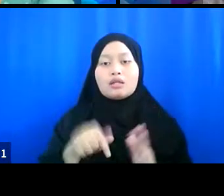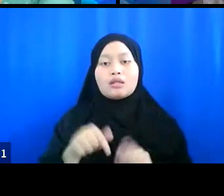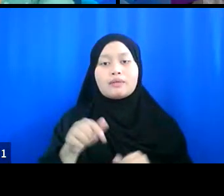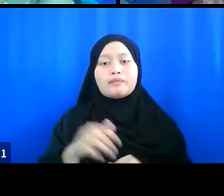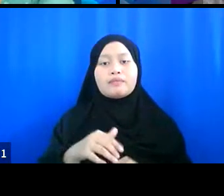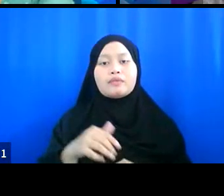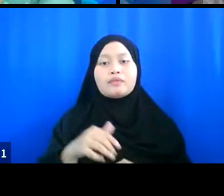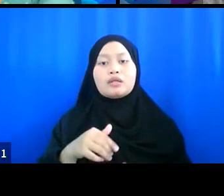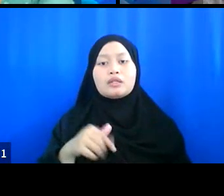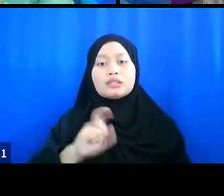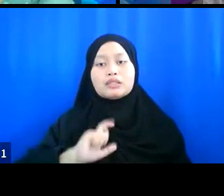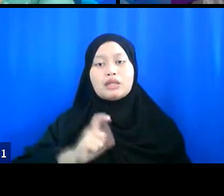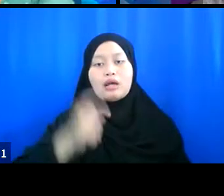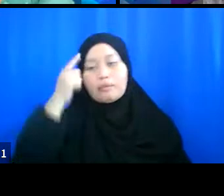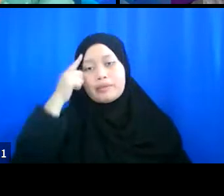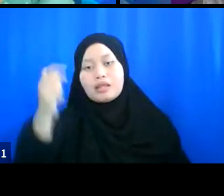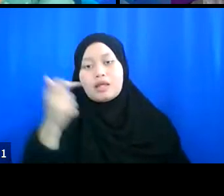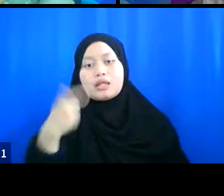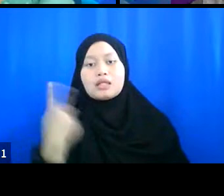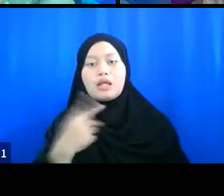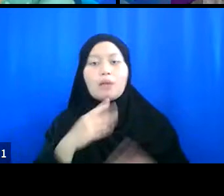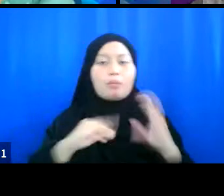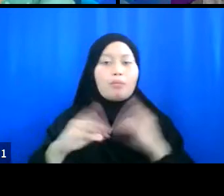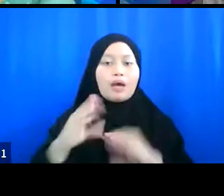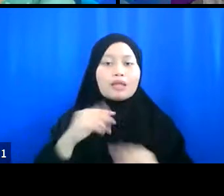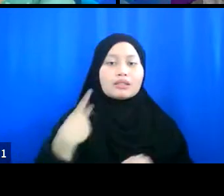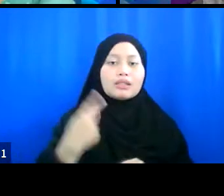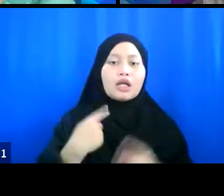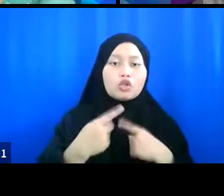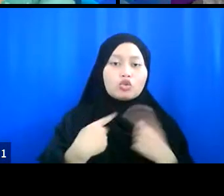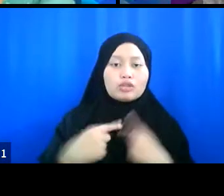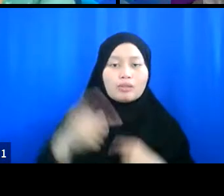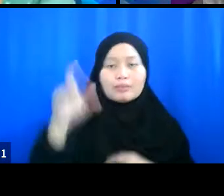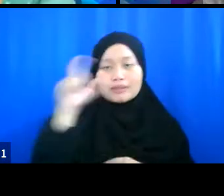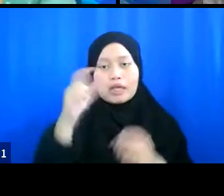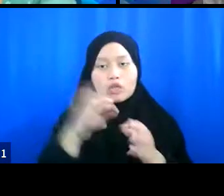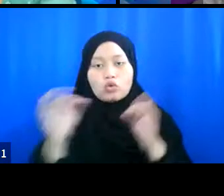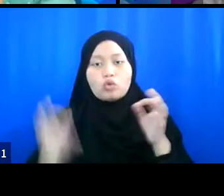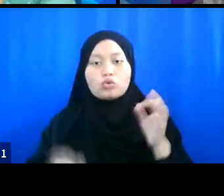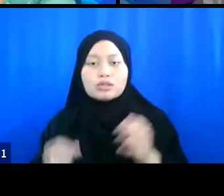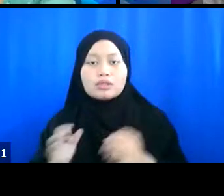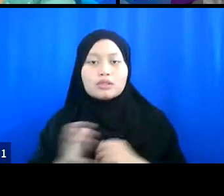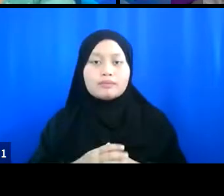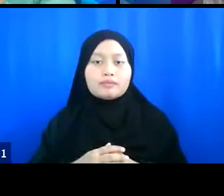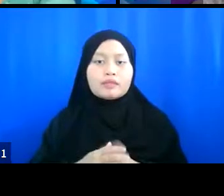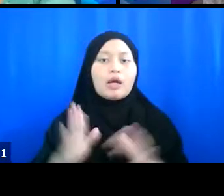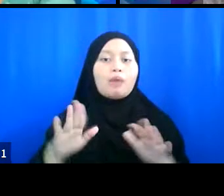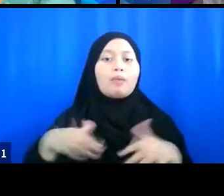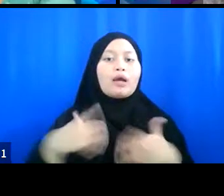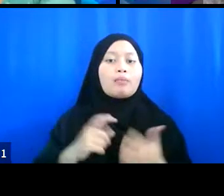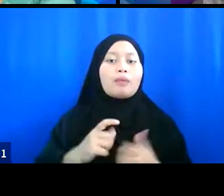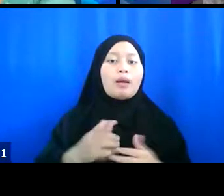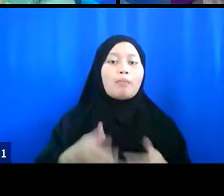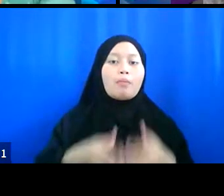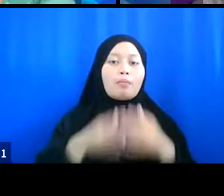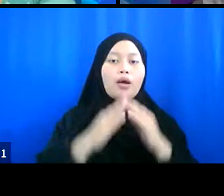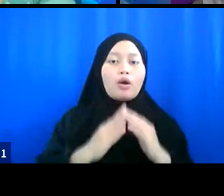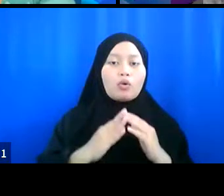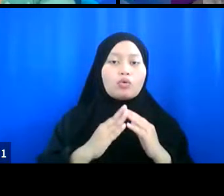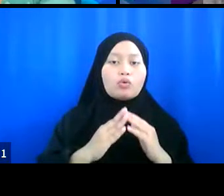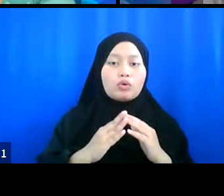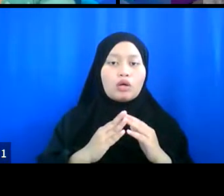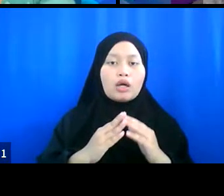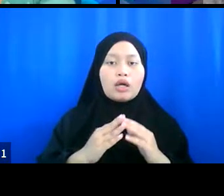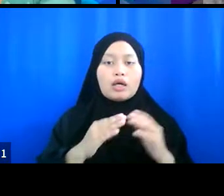Yuk kita membahas kita berdiskusi kita mencari solusinya bagaimana kita mau ngechat supaya ekonomi digital